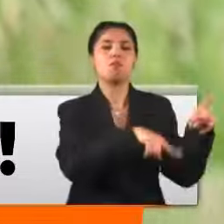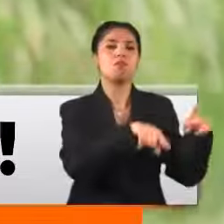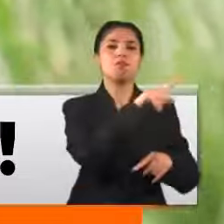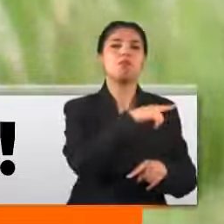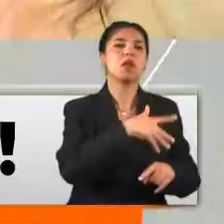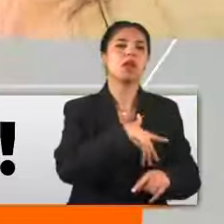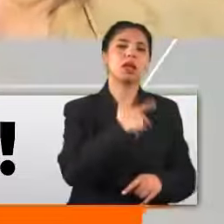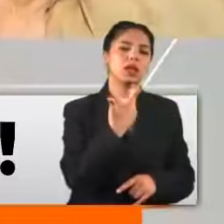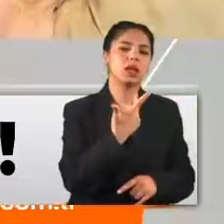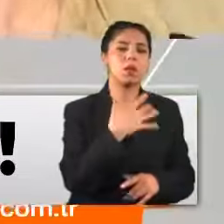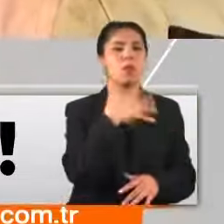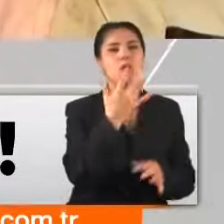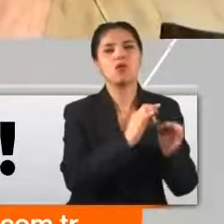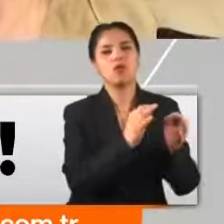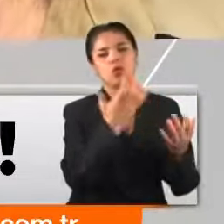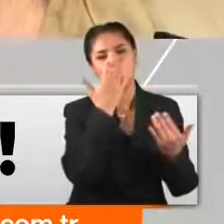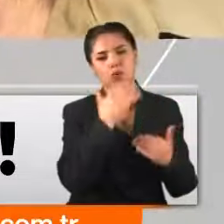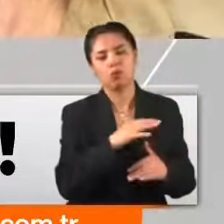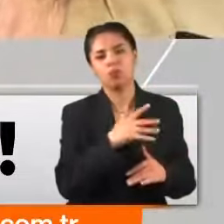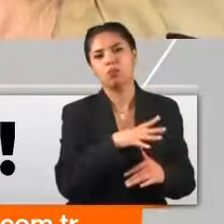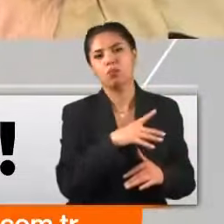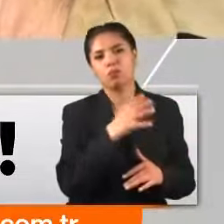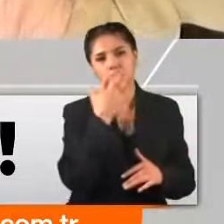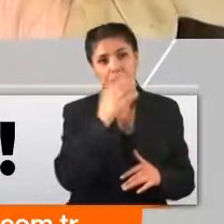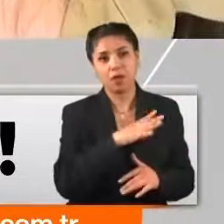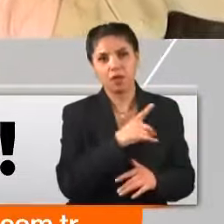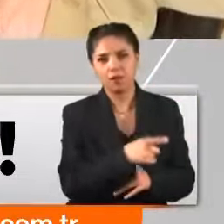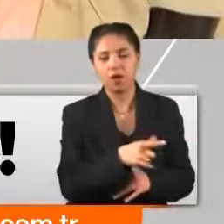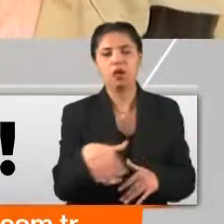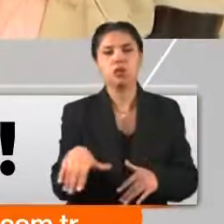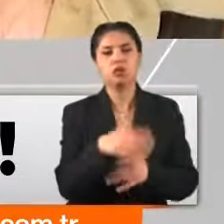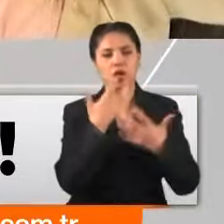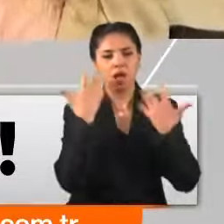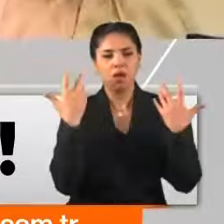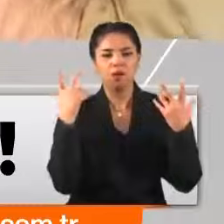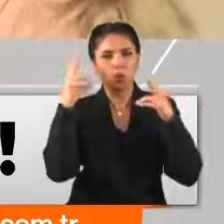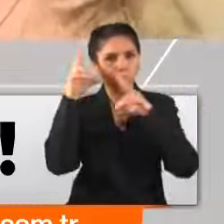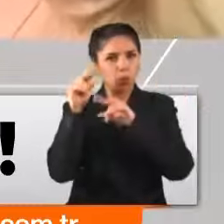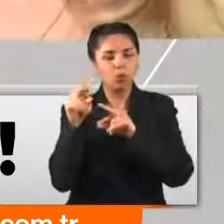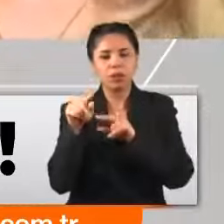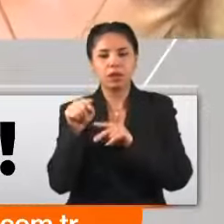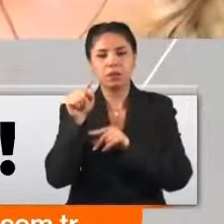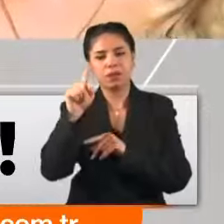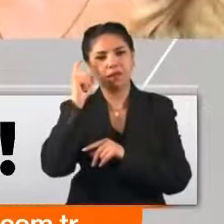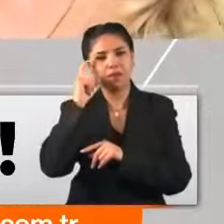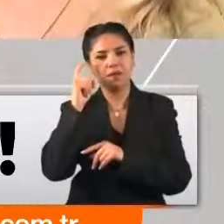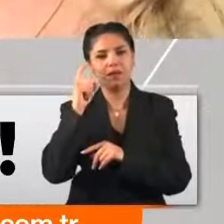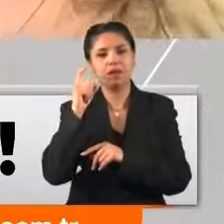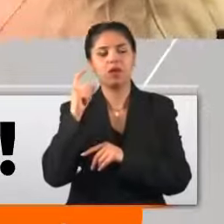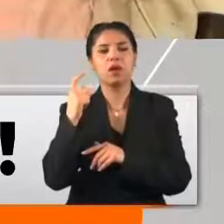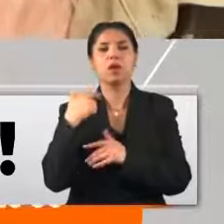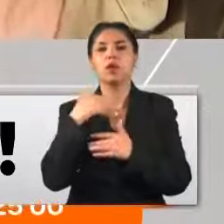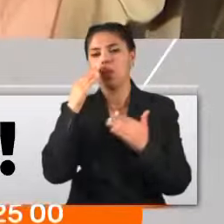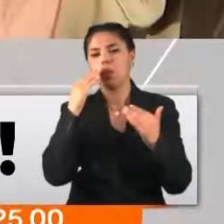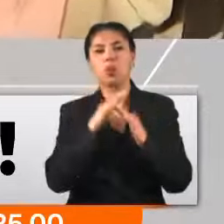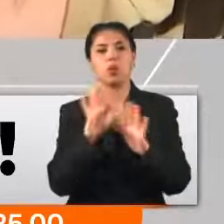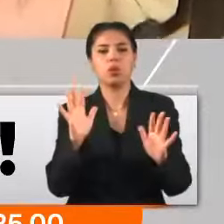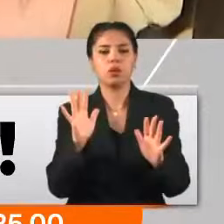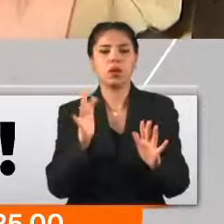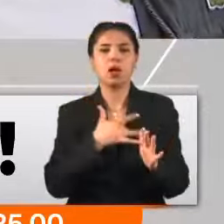önerileri bekliyor. Ben kesinlikle sokak hayvanlarının uyutulması gibi bir fikri asla içime sindiremiyorum,